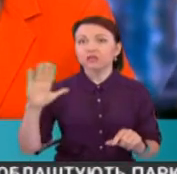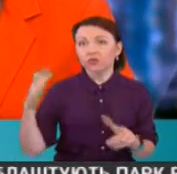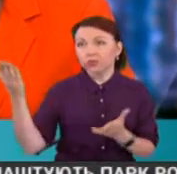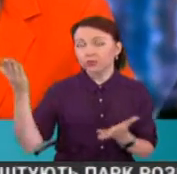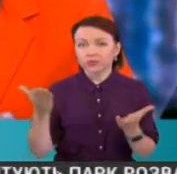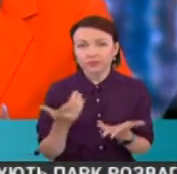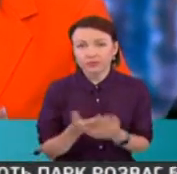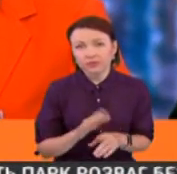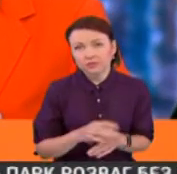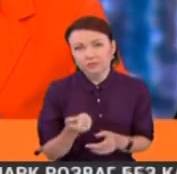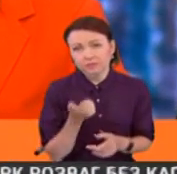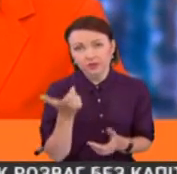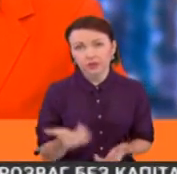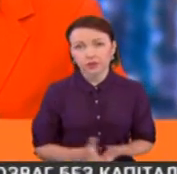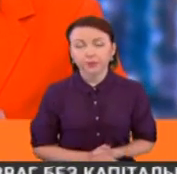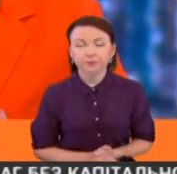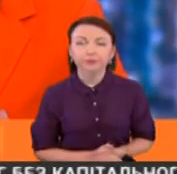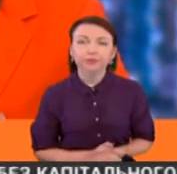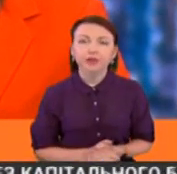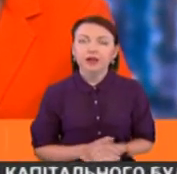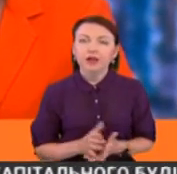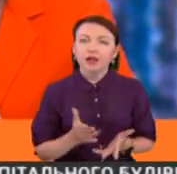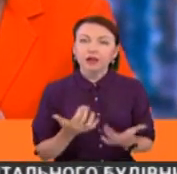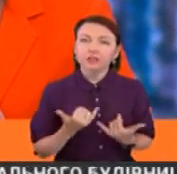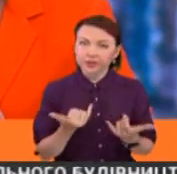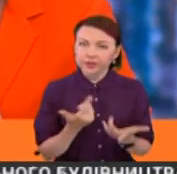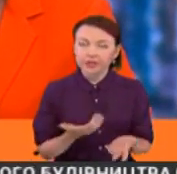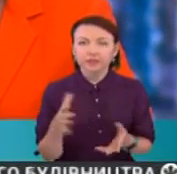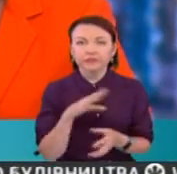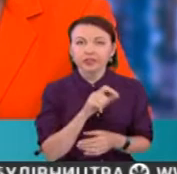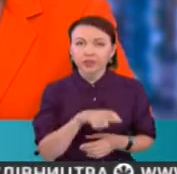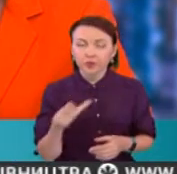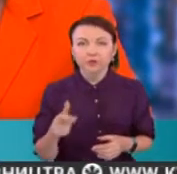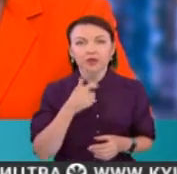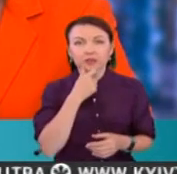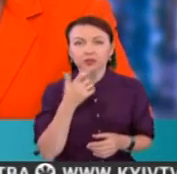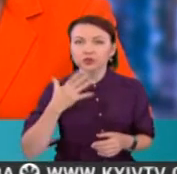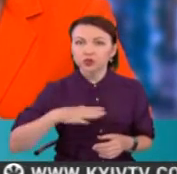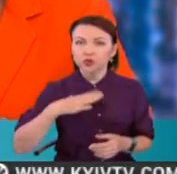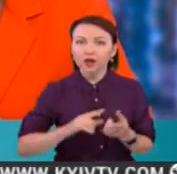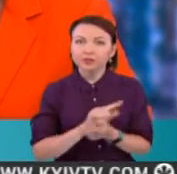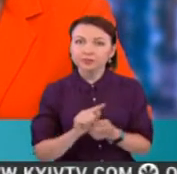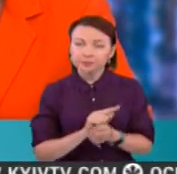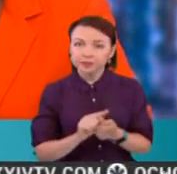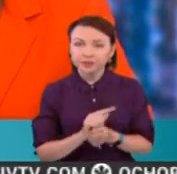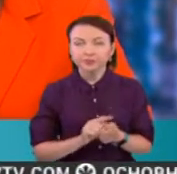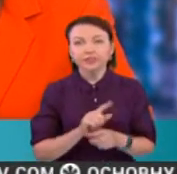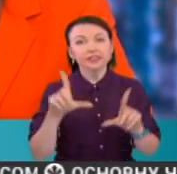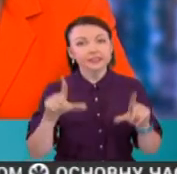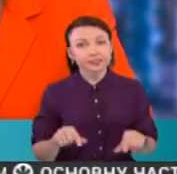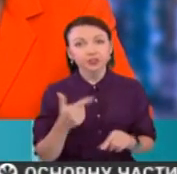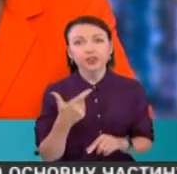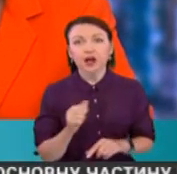це сльози просто. Пане Олександре, всі люди, глядачі наші чекали безпосередньо змін, і, зокрема, і зниження газу.